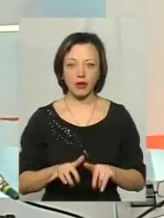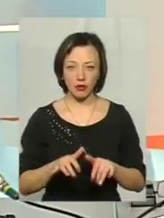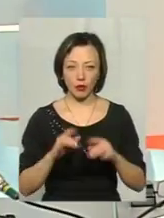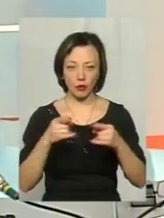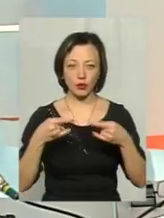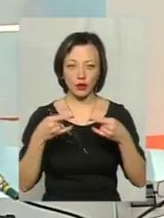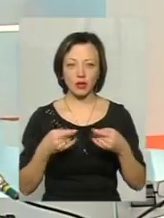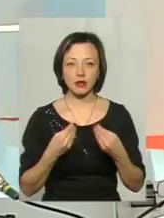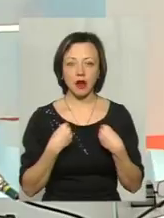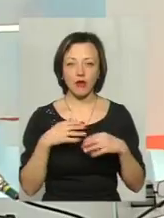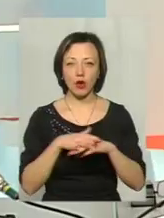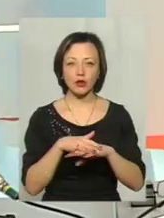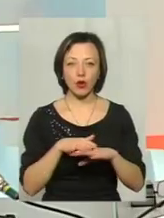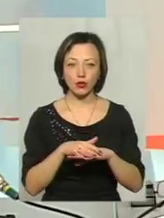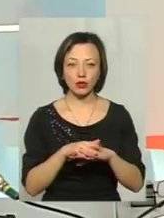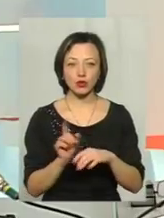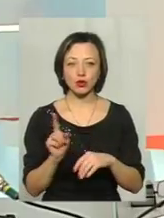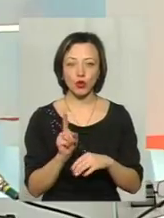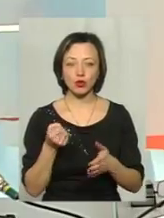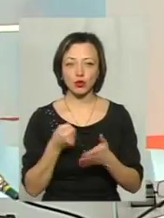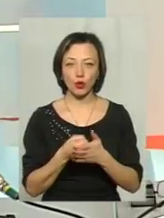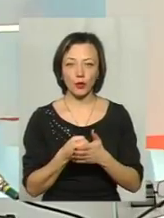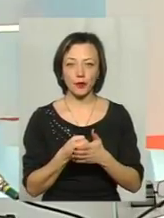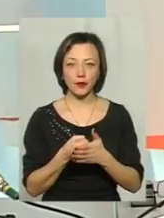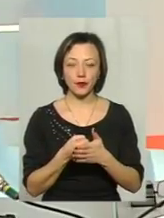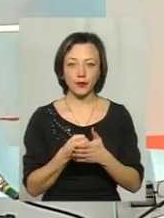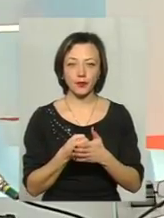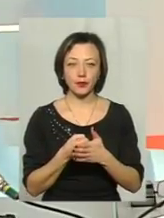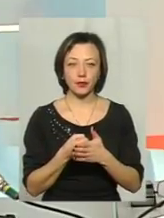і комп'ютер нам дав розрахунки щодо